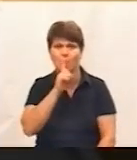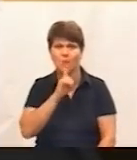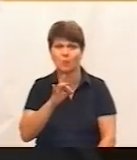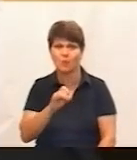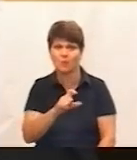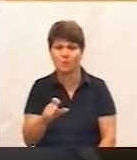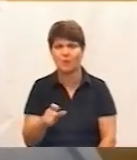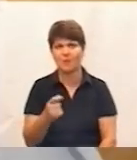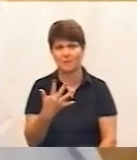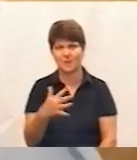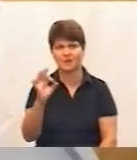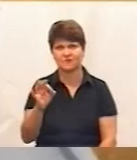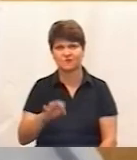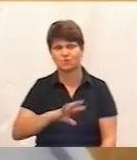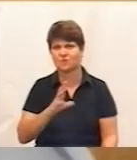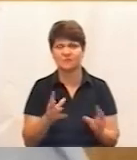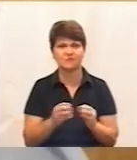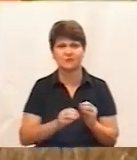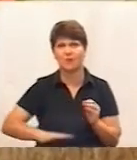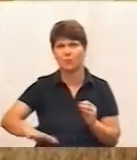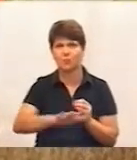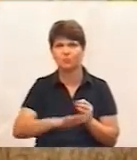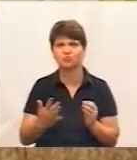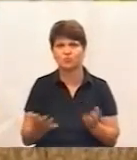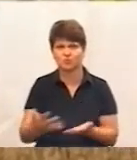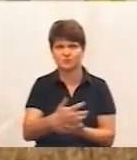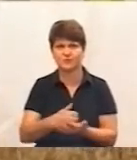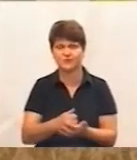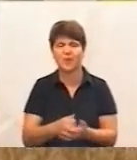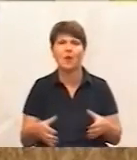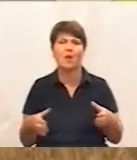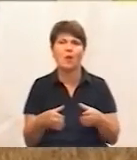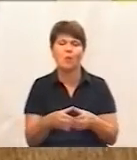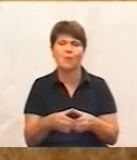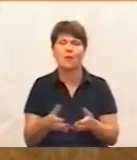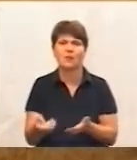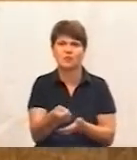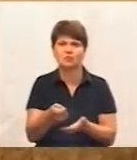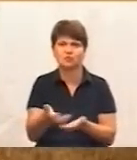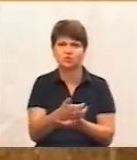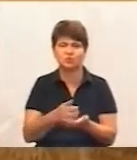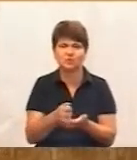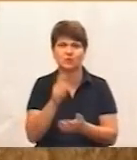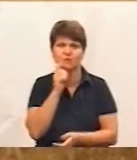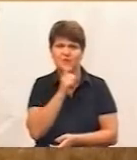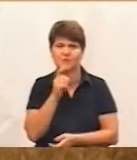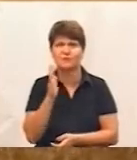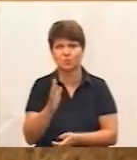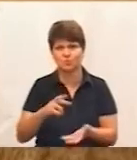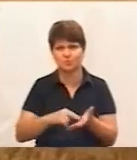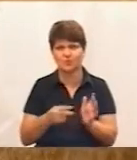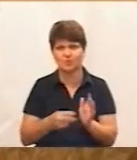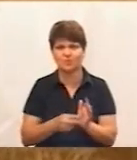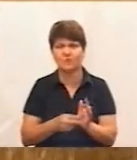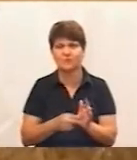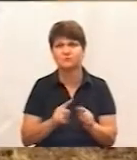5% взагалі общій площі, яку ми сьогодні збираємо. Завершити жнивну кампанію на Вінниччині, якщо дозволить погода і не буде дощів, планують за місяць,